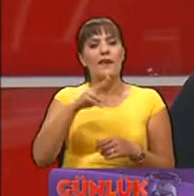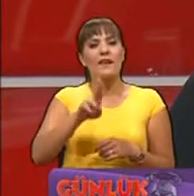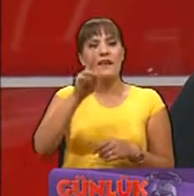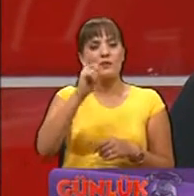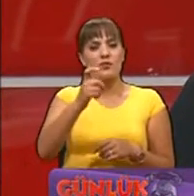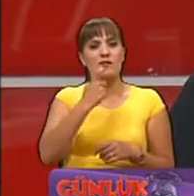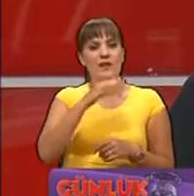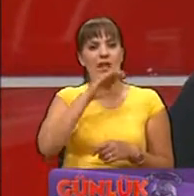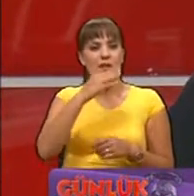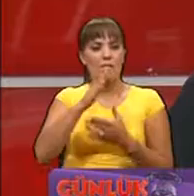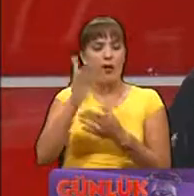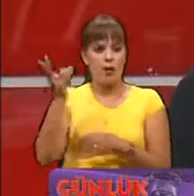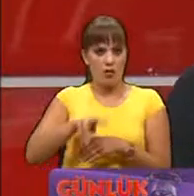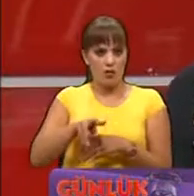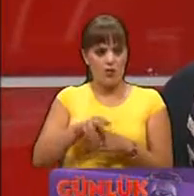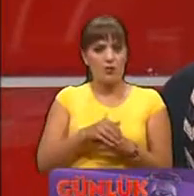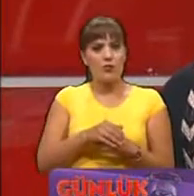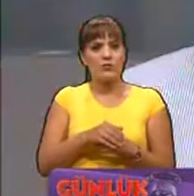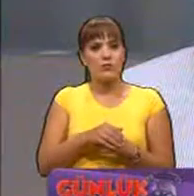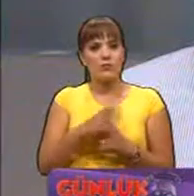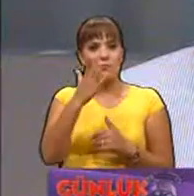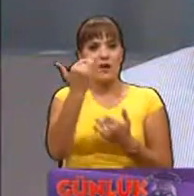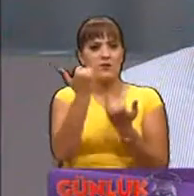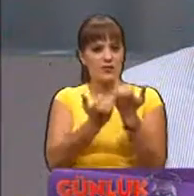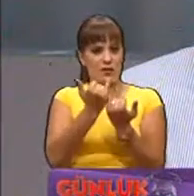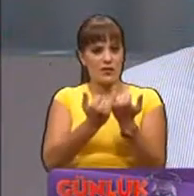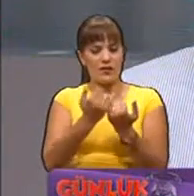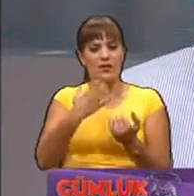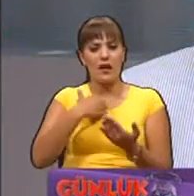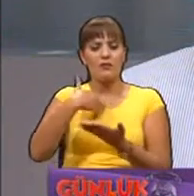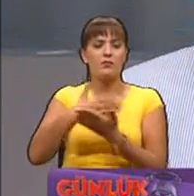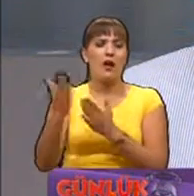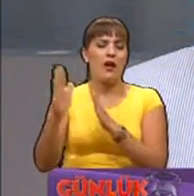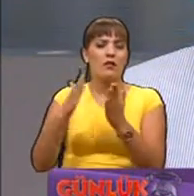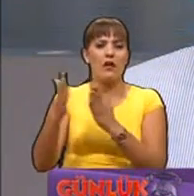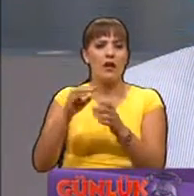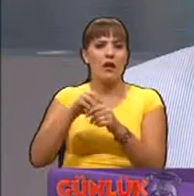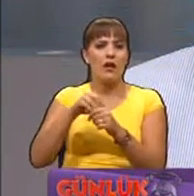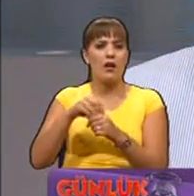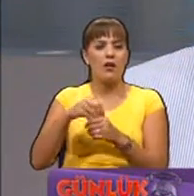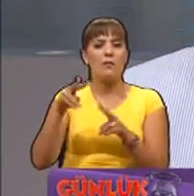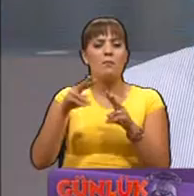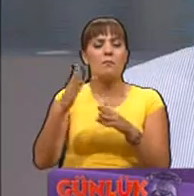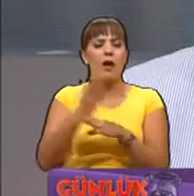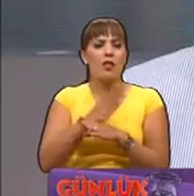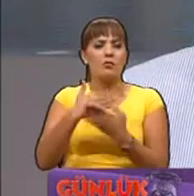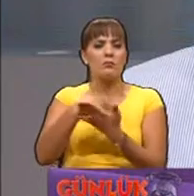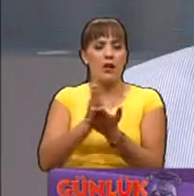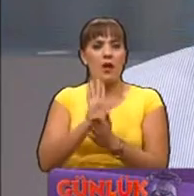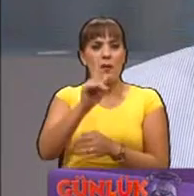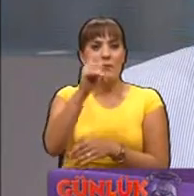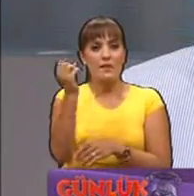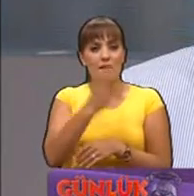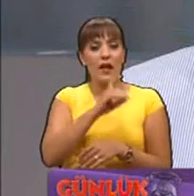79 yılında vefat etti. Allah rahmet eylesin, buyurun. 5 kardeş kendi aralarında mallarını paylaştılar ama